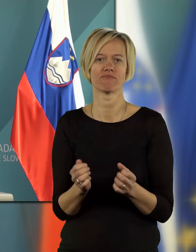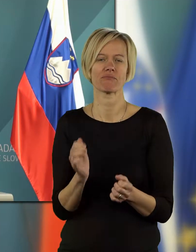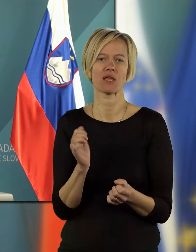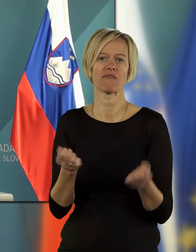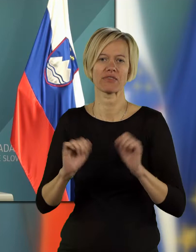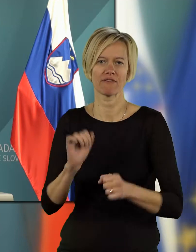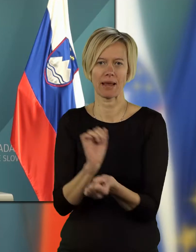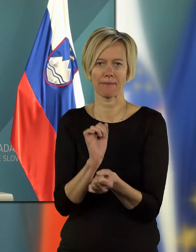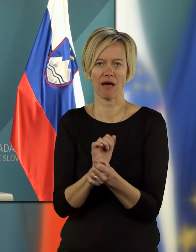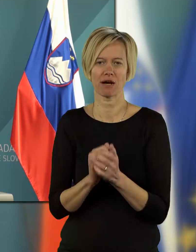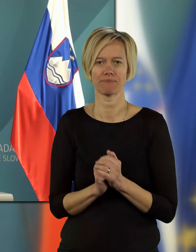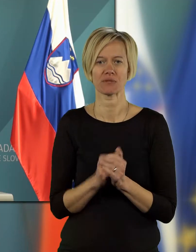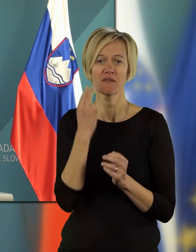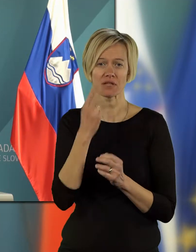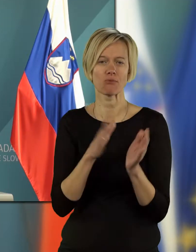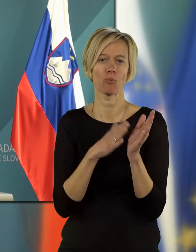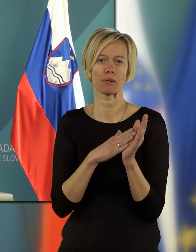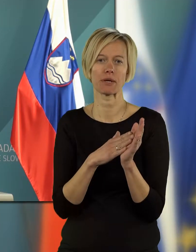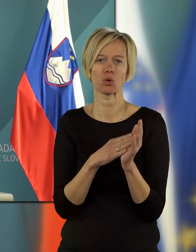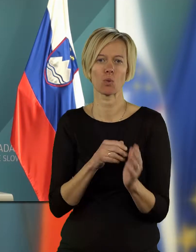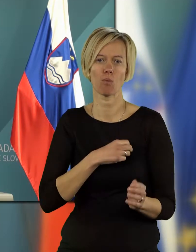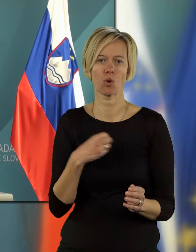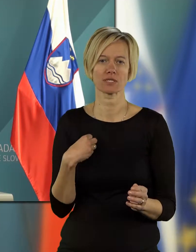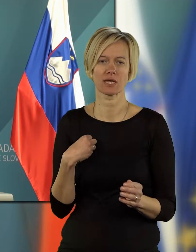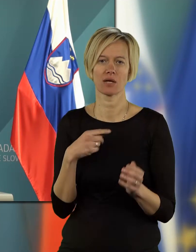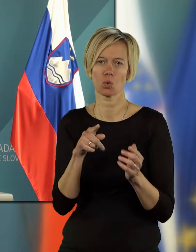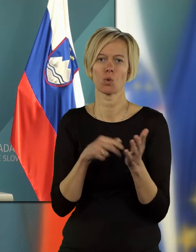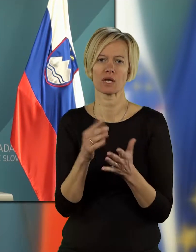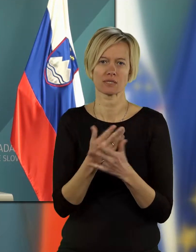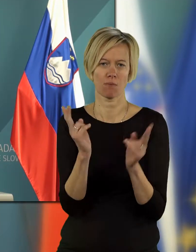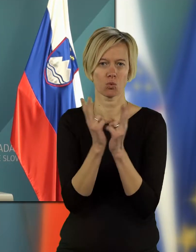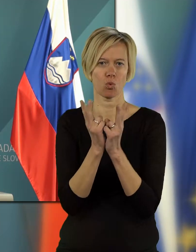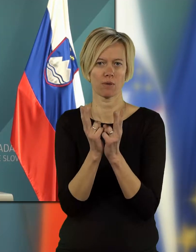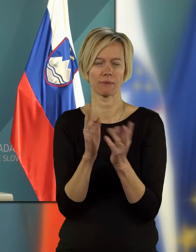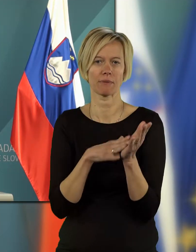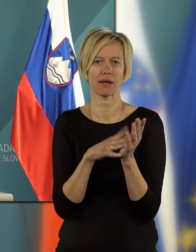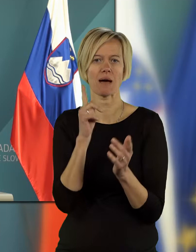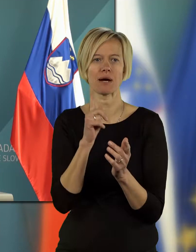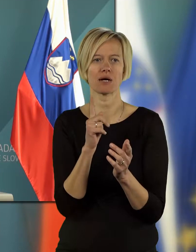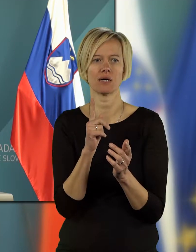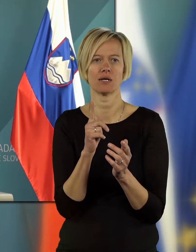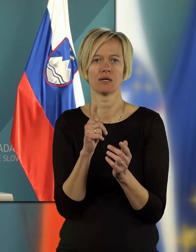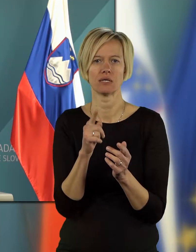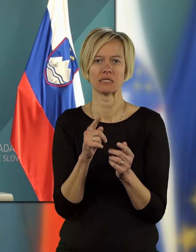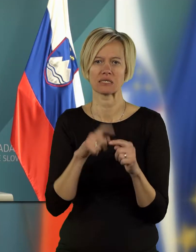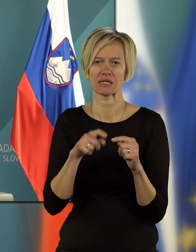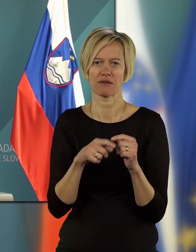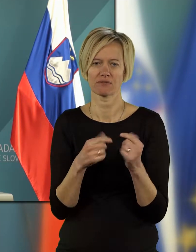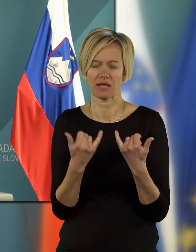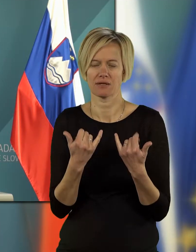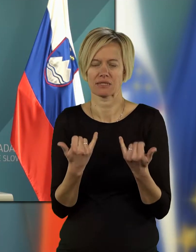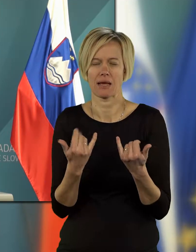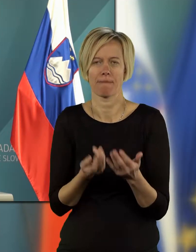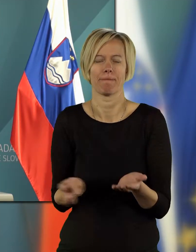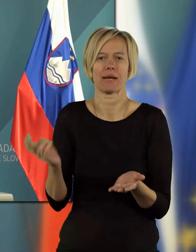spoštuje vladavine prava. Vidimo v primeru Poljske, gre za podoben primer, vendar zdaj je